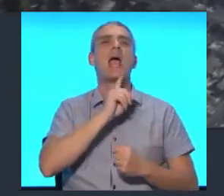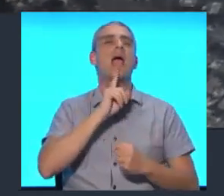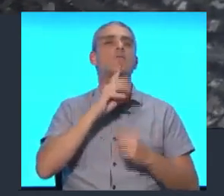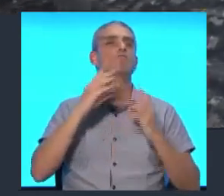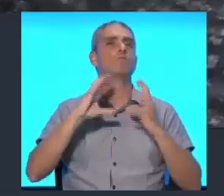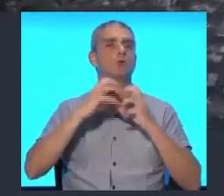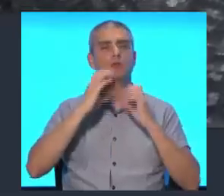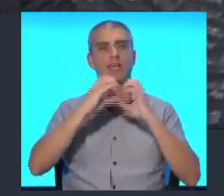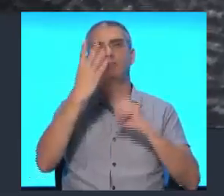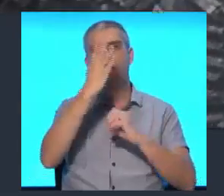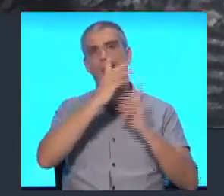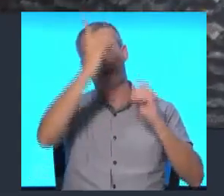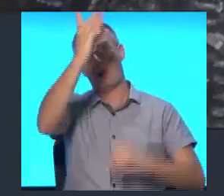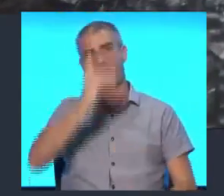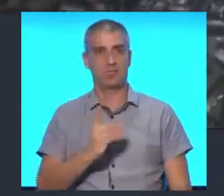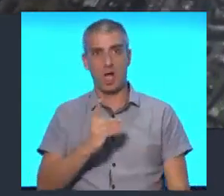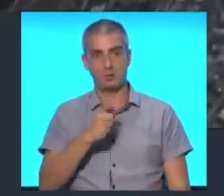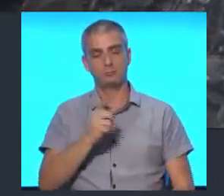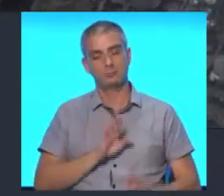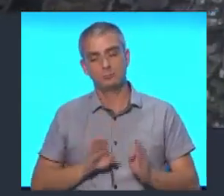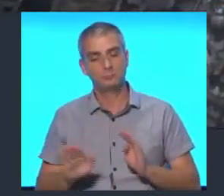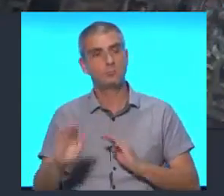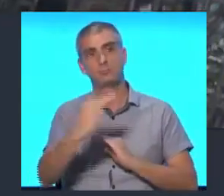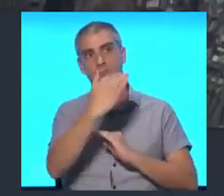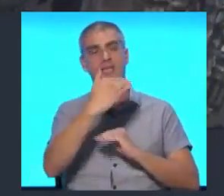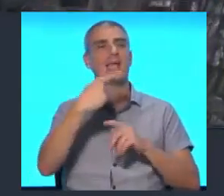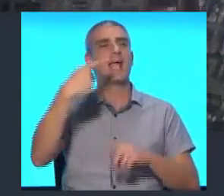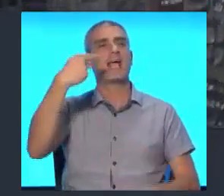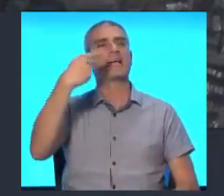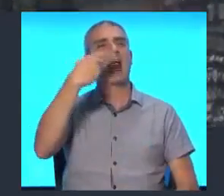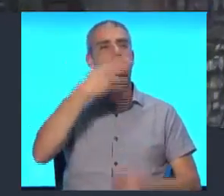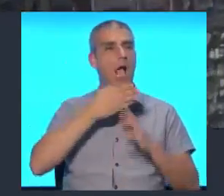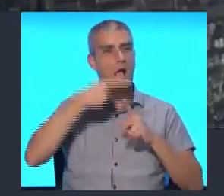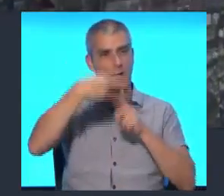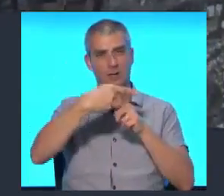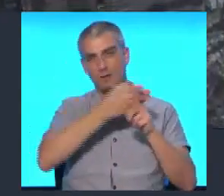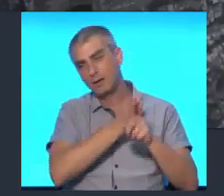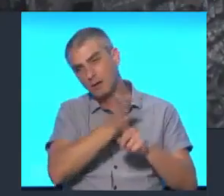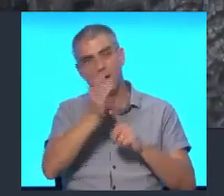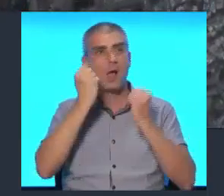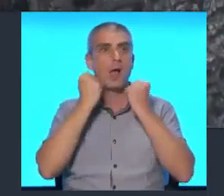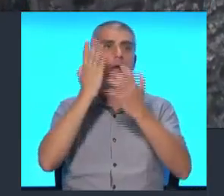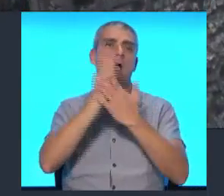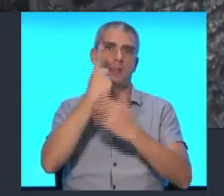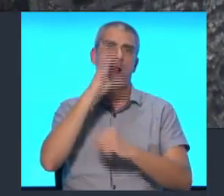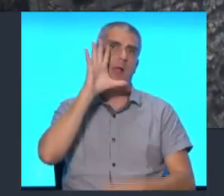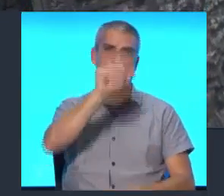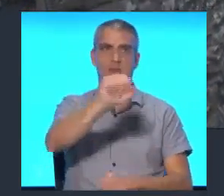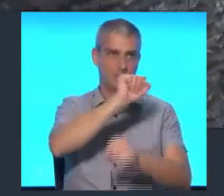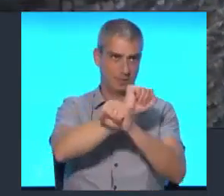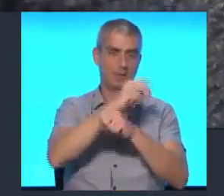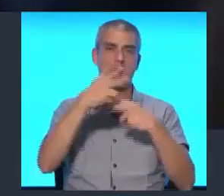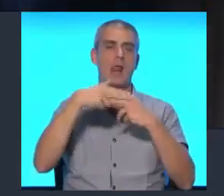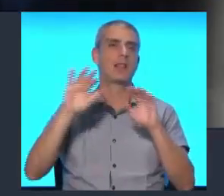4 לדרום. הם עולים עליו מצפון למחלף גאה וממשיכים בנסיעה עד מעצרו של אחד מהם ליד מחלף